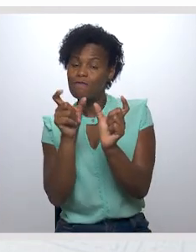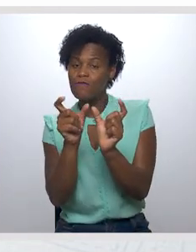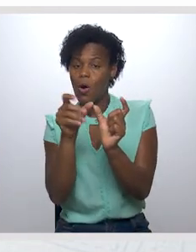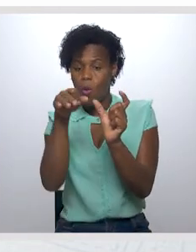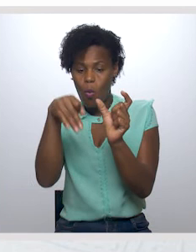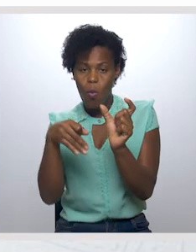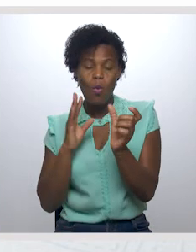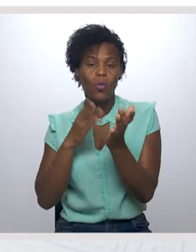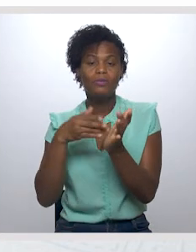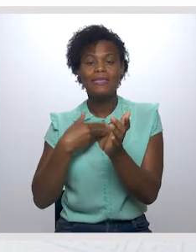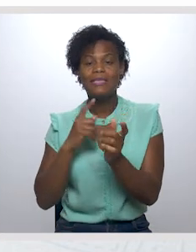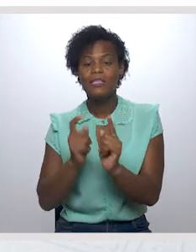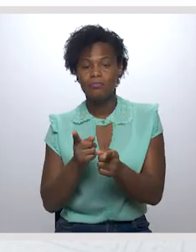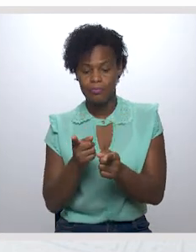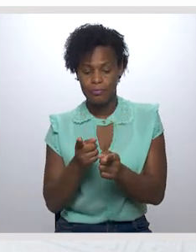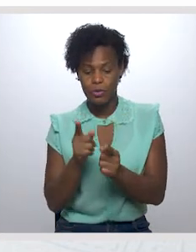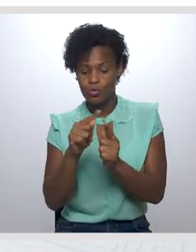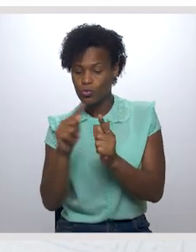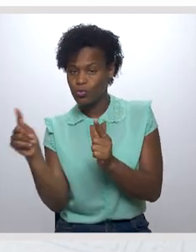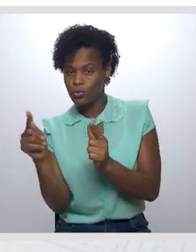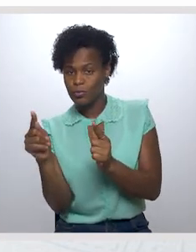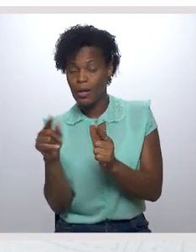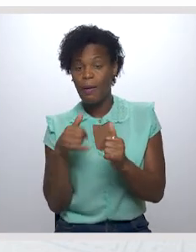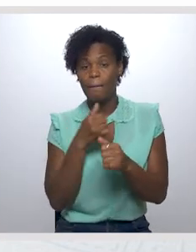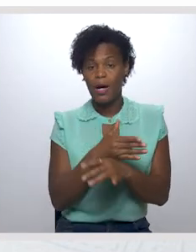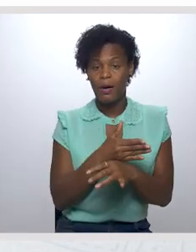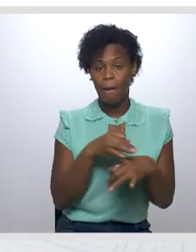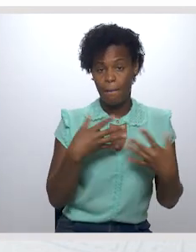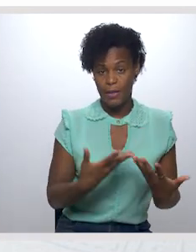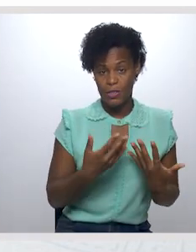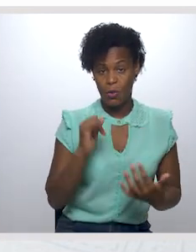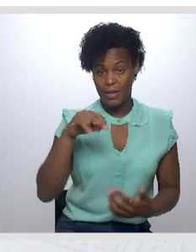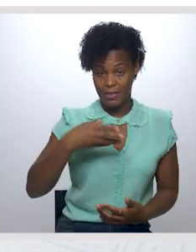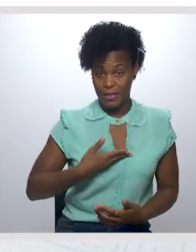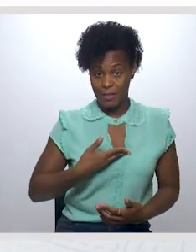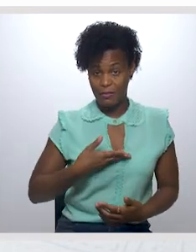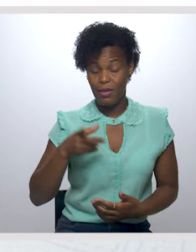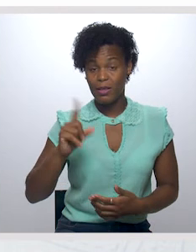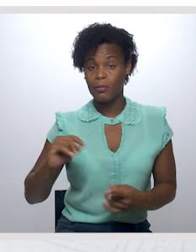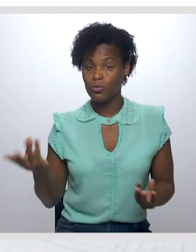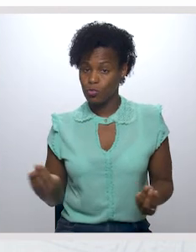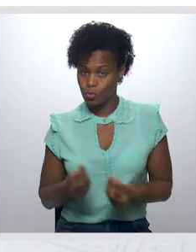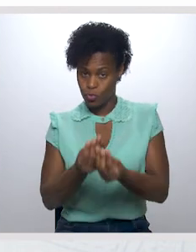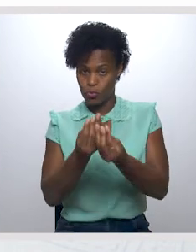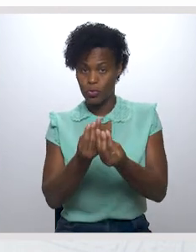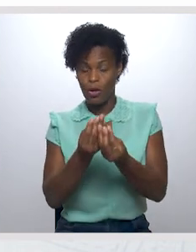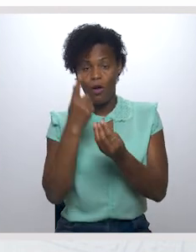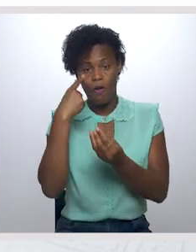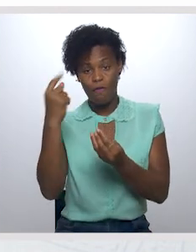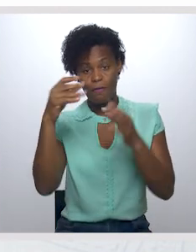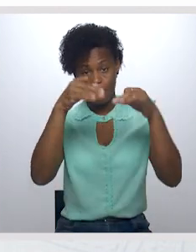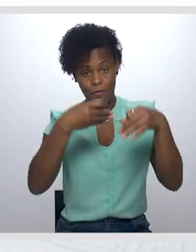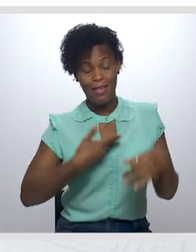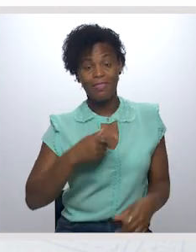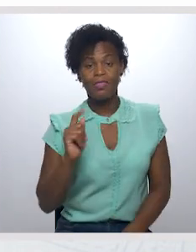complétez. Regardez bien. Puis, au présent de l'indicatif, et on rajoute les